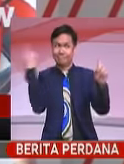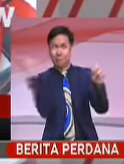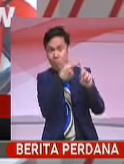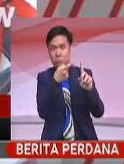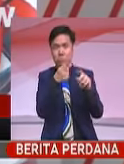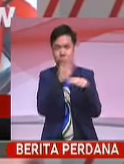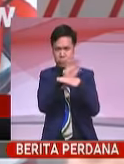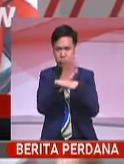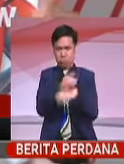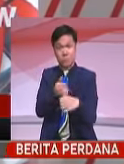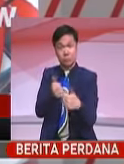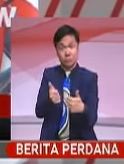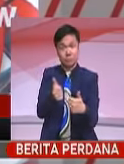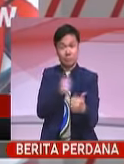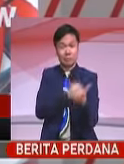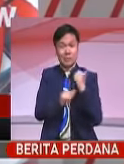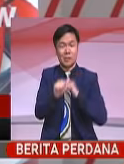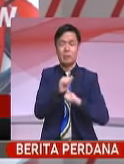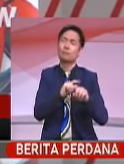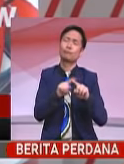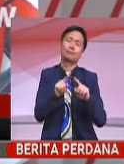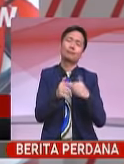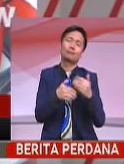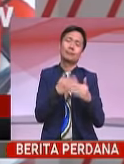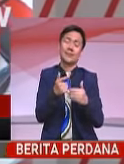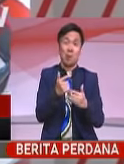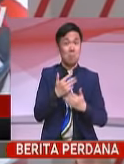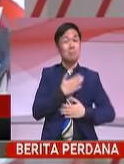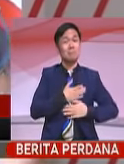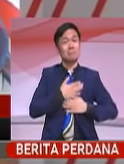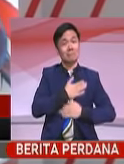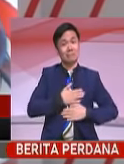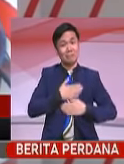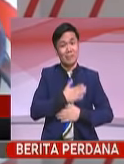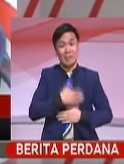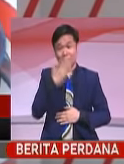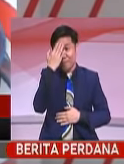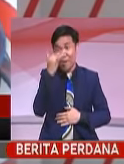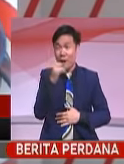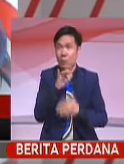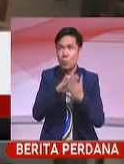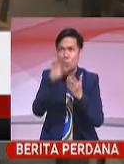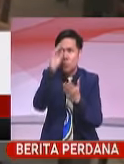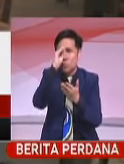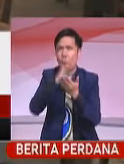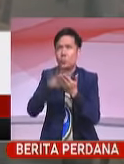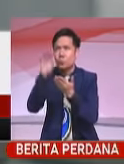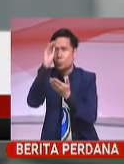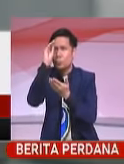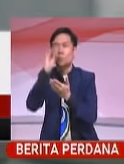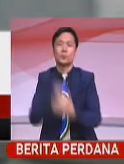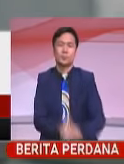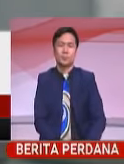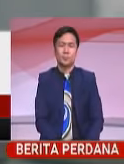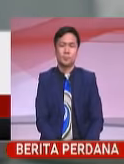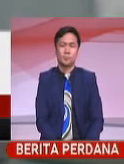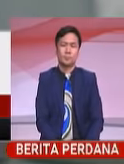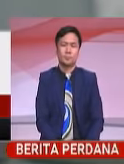produk yang berkualiti, harum jugalah. Tapi lama-lama saya enjoy. Kerana saya belajar benda yang baru. Ha.